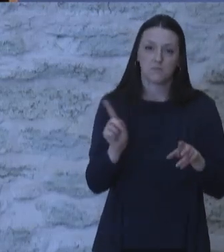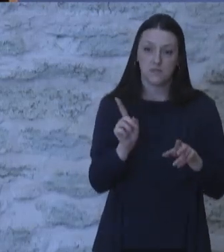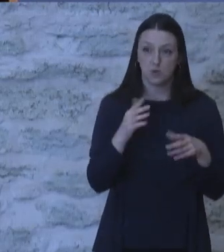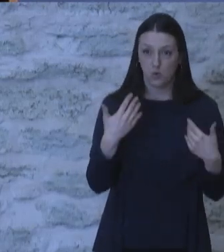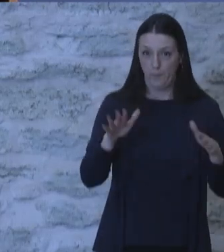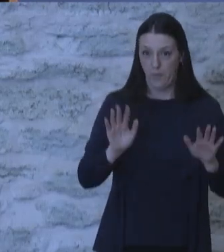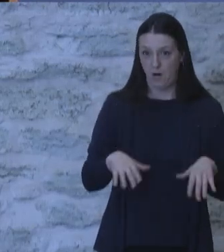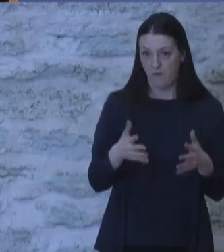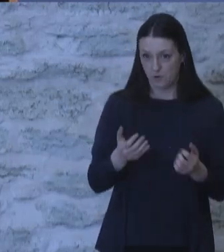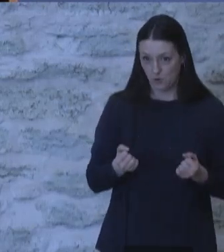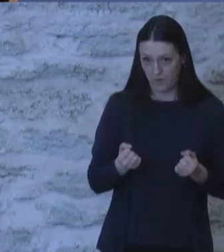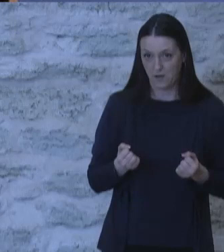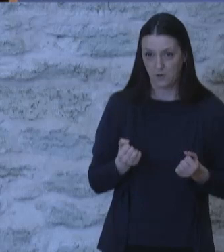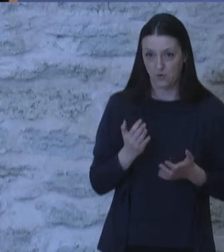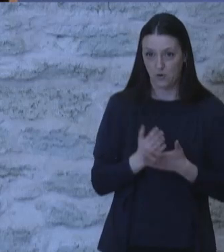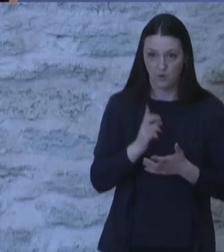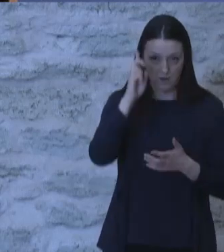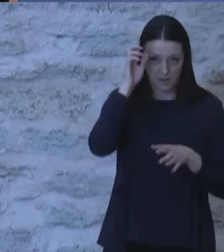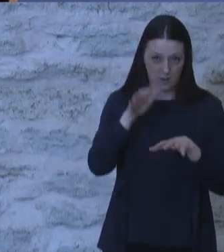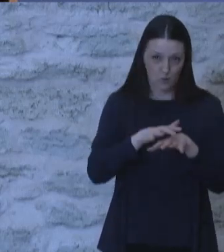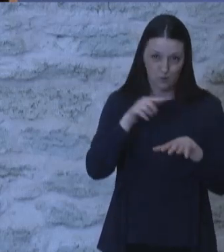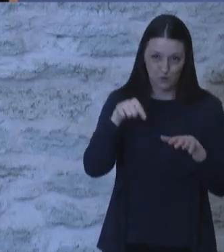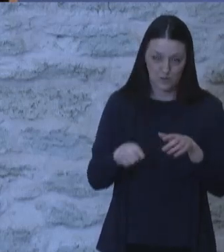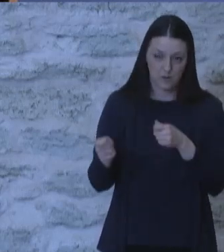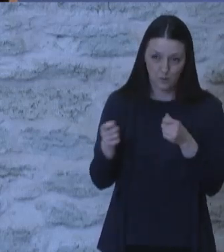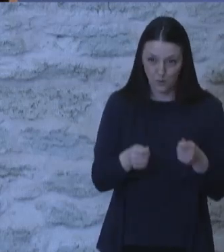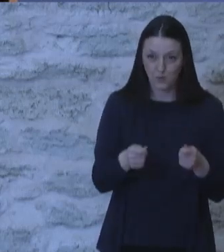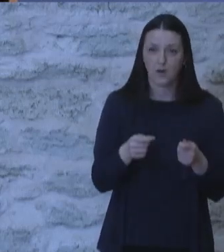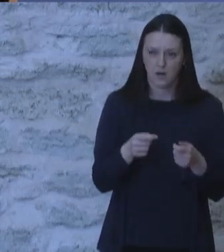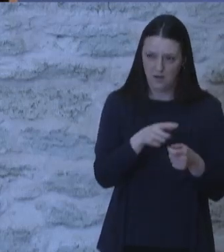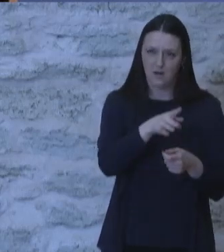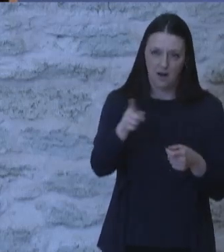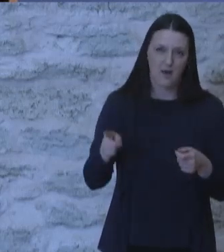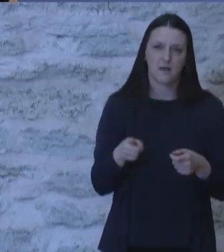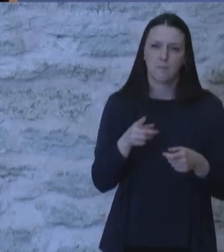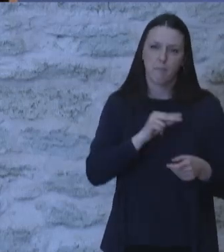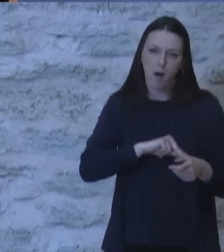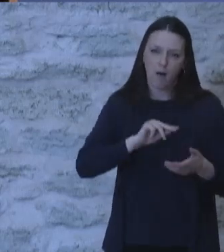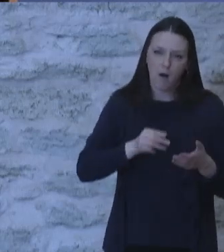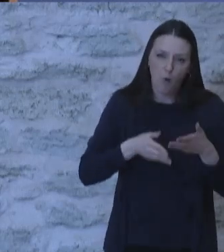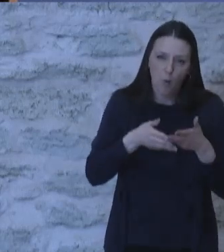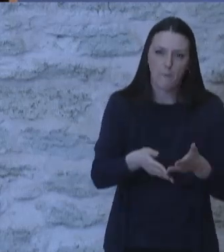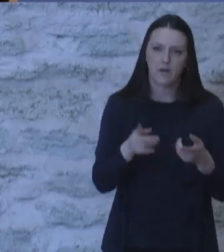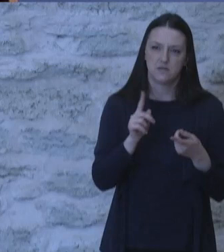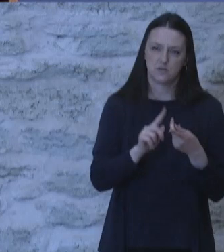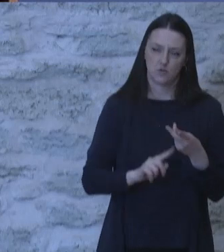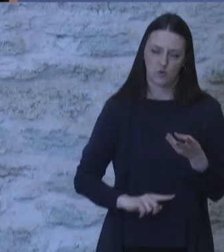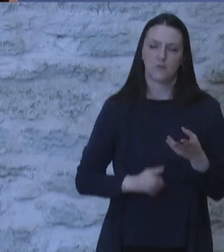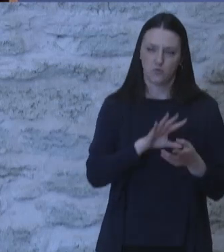juba vastu võtnud või on siia riigikukku tulnud, kehtivad palgakompentsatsiooni meetmed,